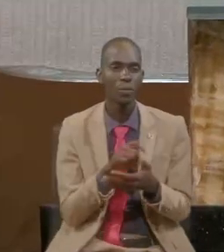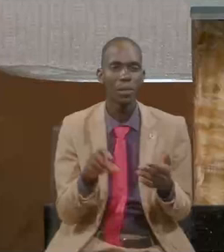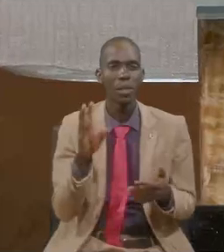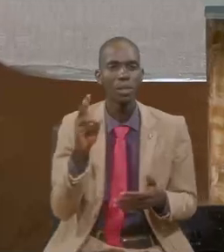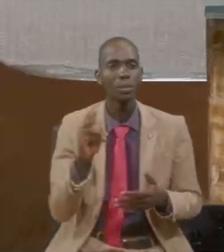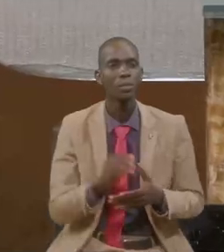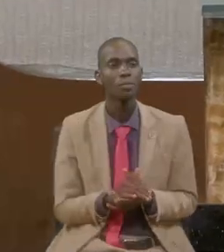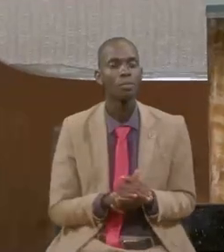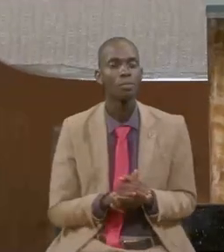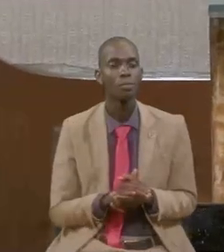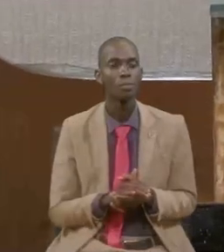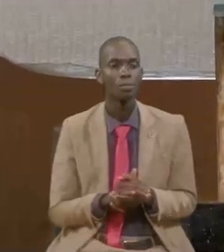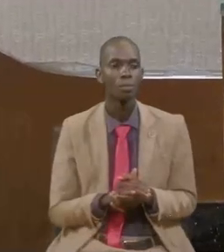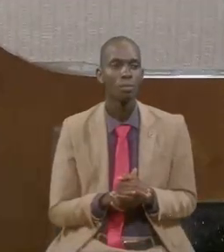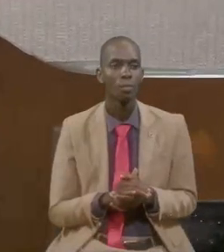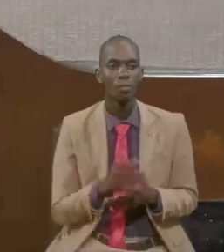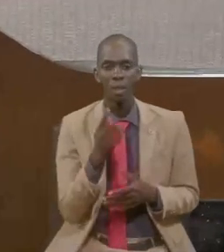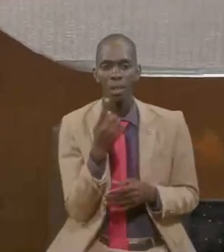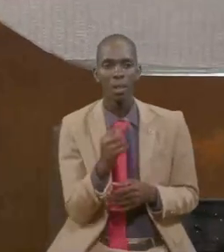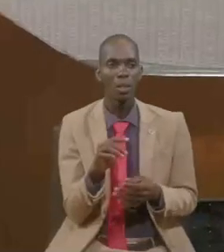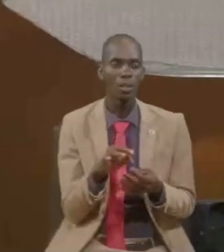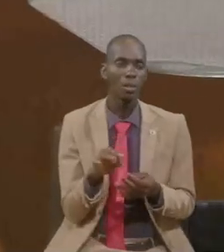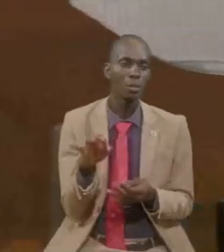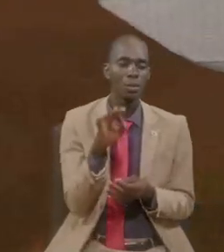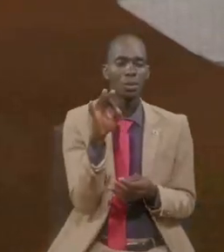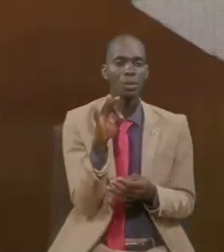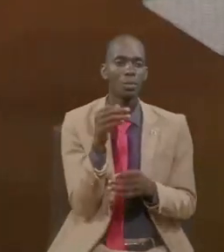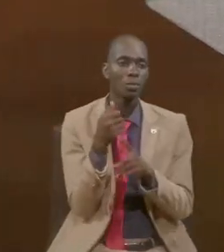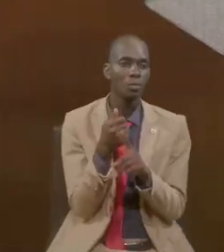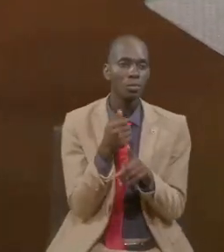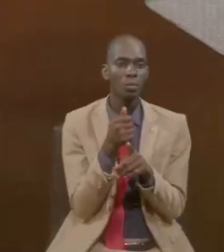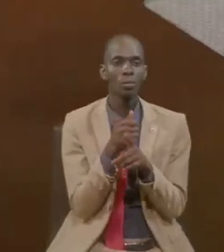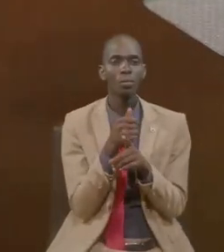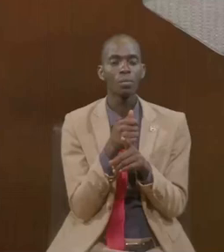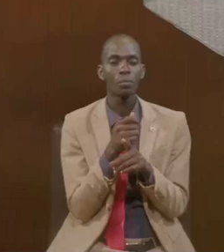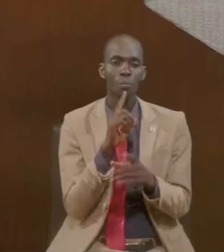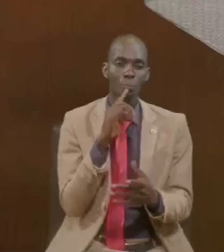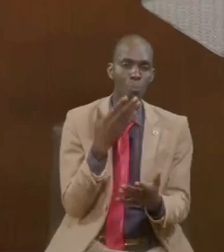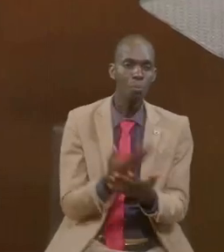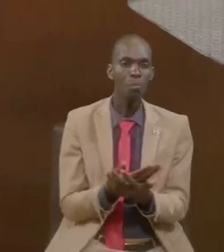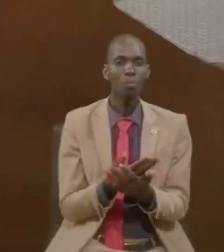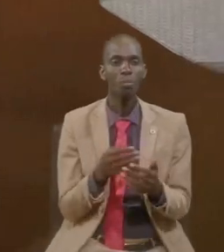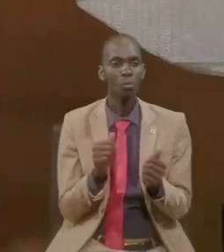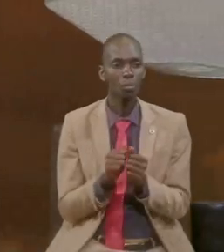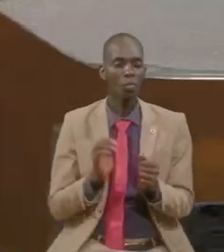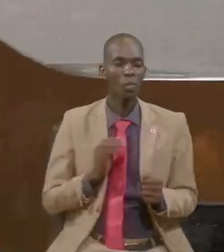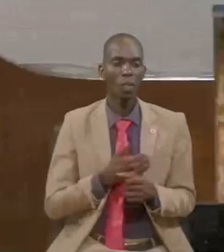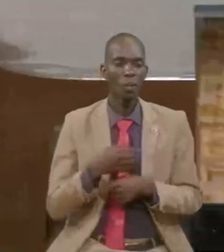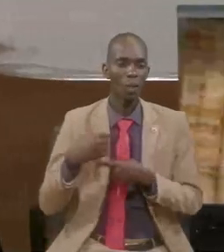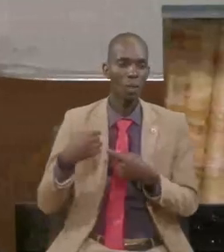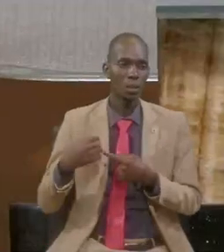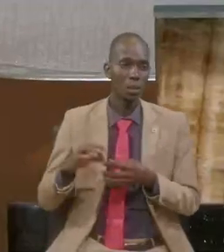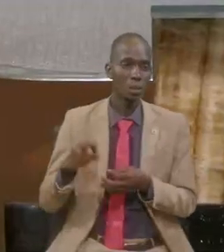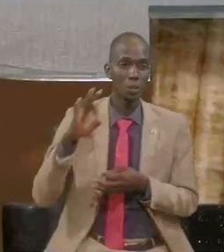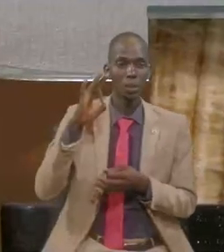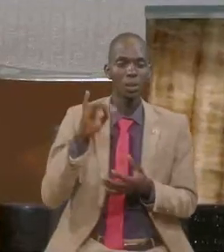crions Abba Père. 16 dit, l'esprit lui-même rend témoignage à